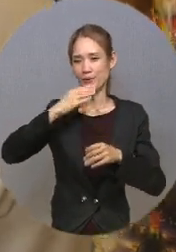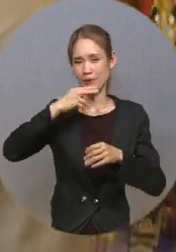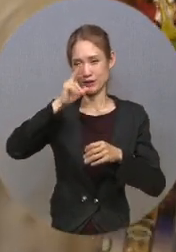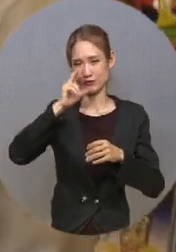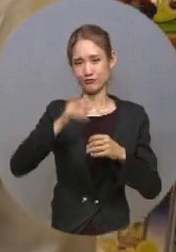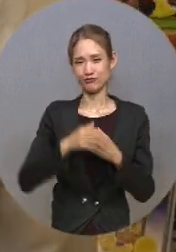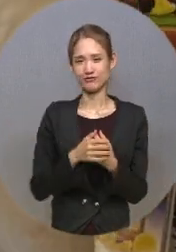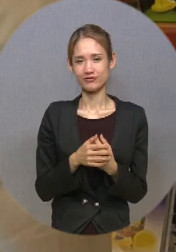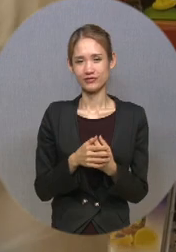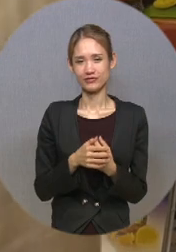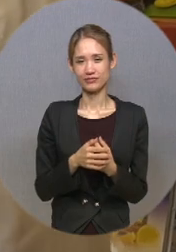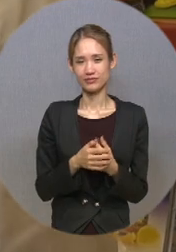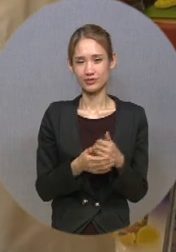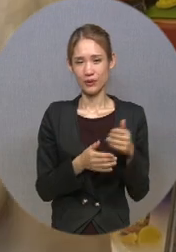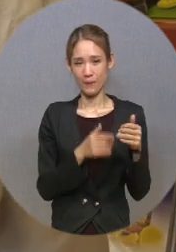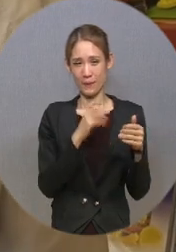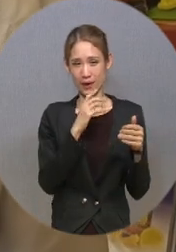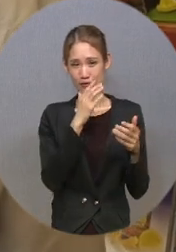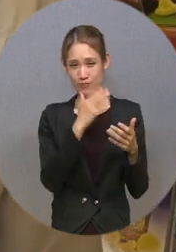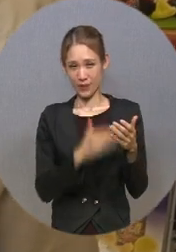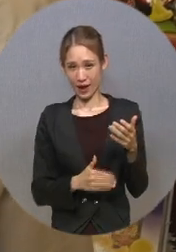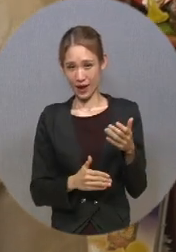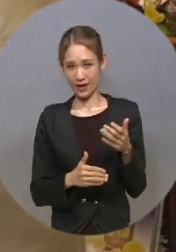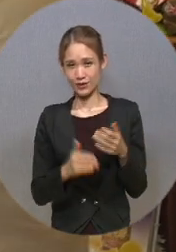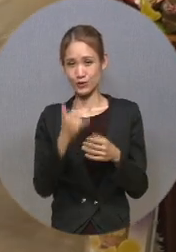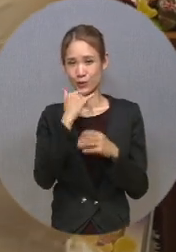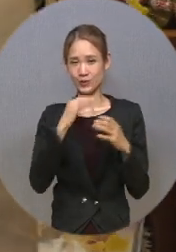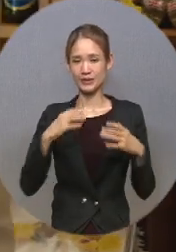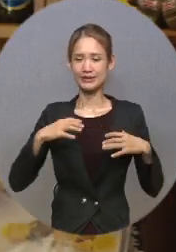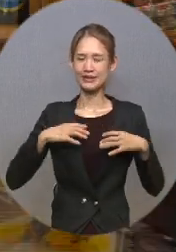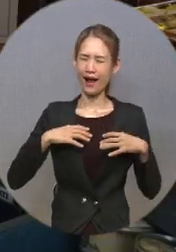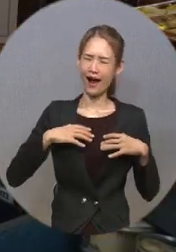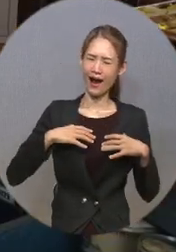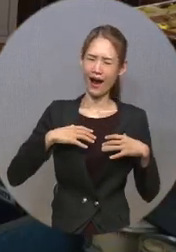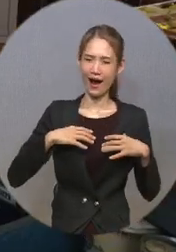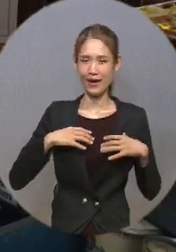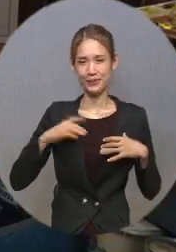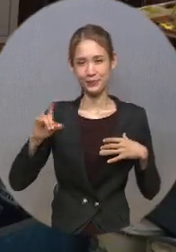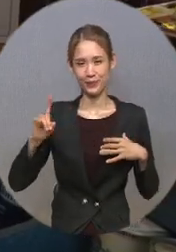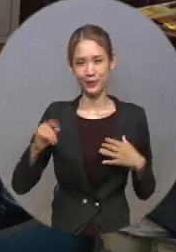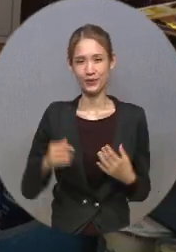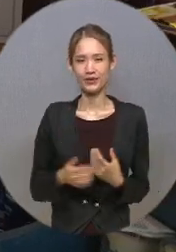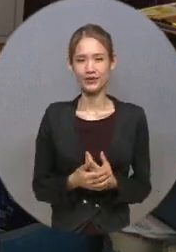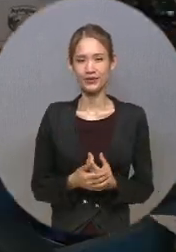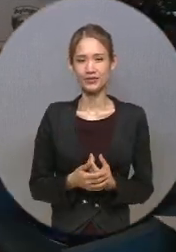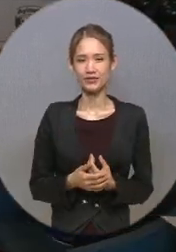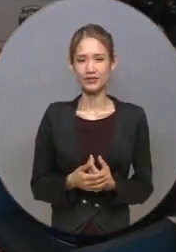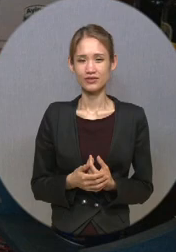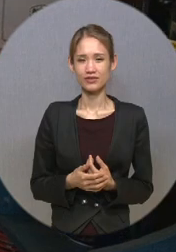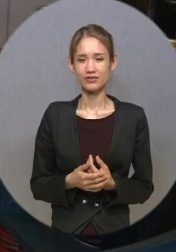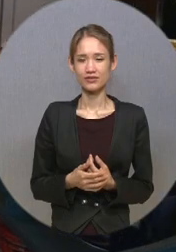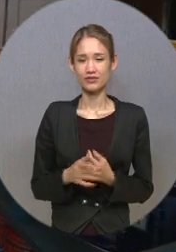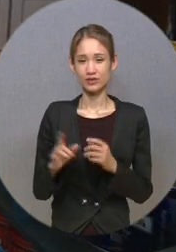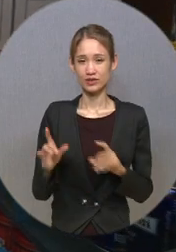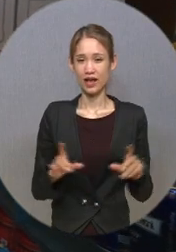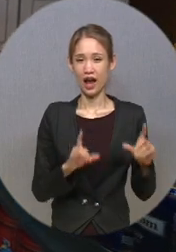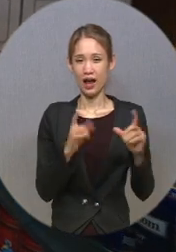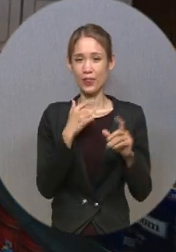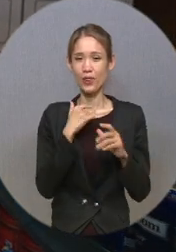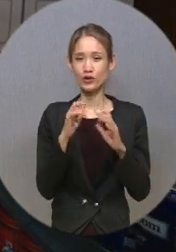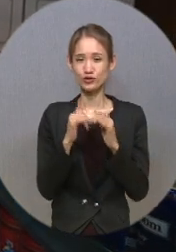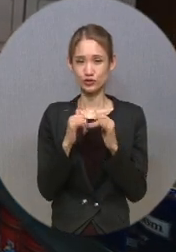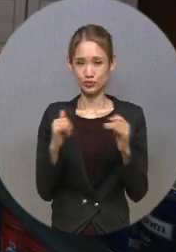것들인데 사장님은 맥주 빼고 우리 독일 마을이 자랑할 게 뭐가 있는지. 독일 마을에서 여기 사는